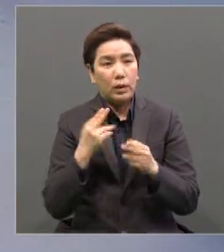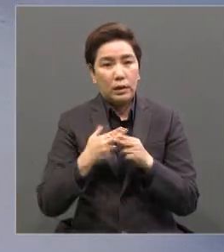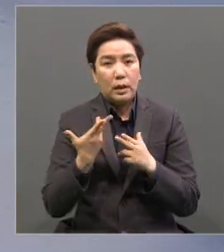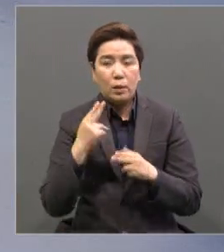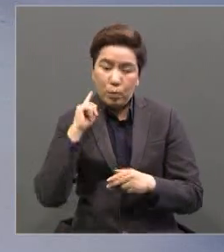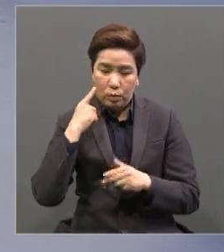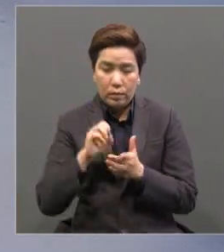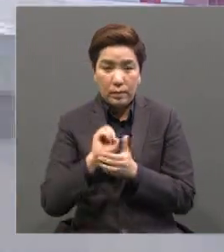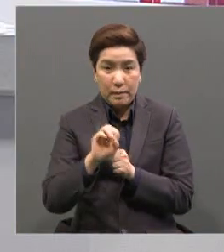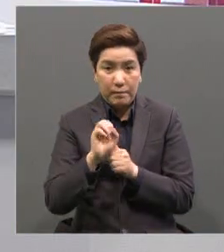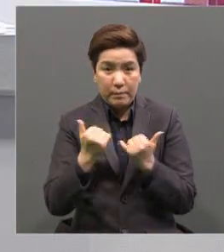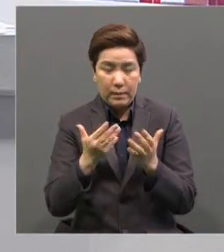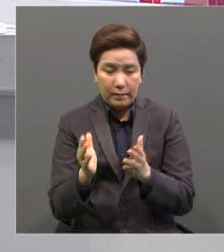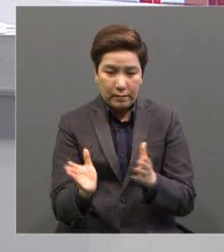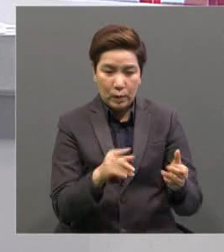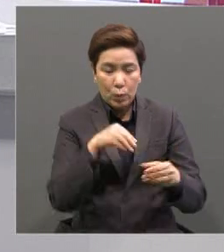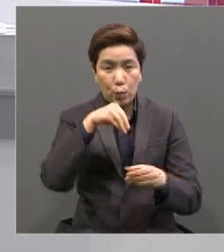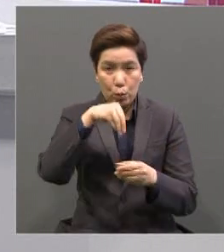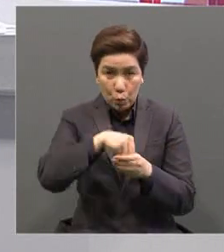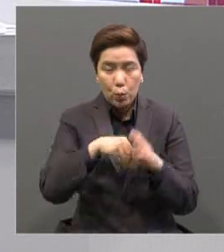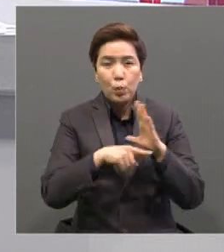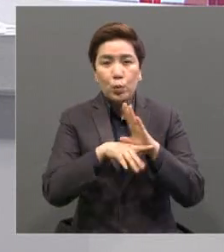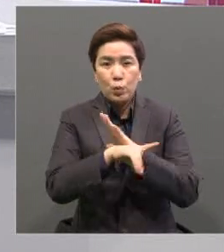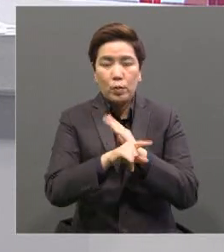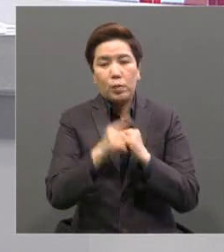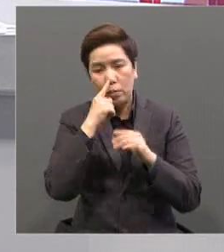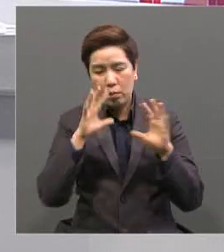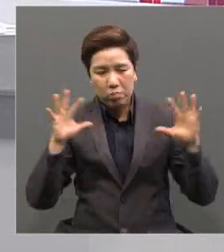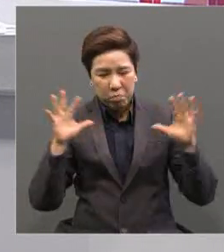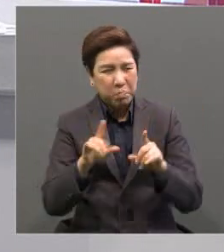นันทานะครับรายงานมาจากในพื้นที่เลยนะครับก็คึกคักไม่แพ้กับภาคอื่นๆเลยครับ